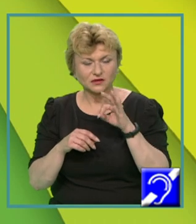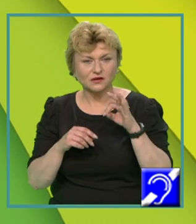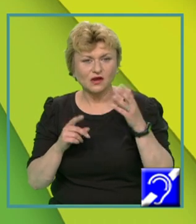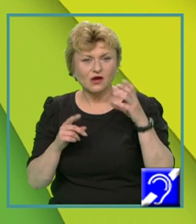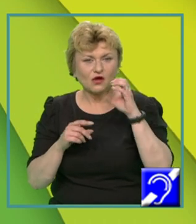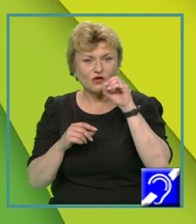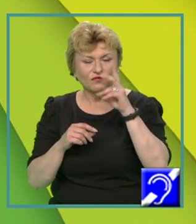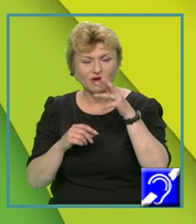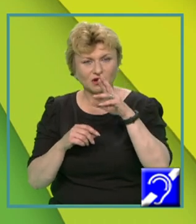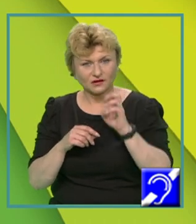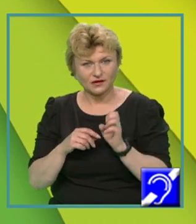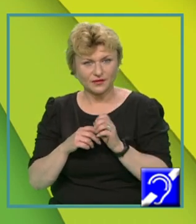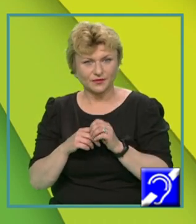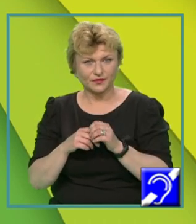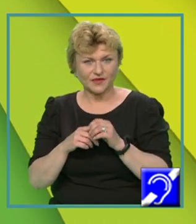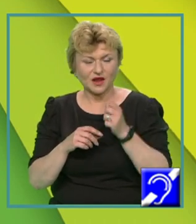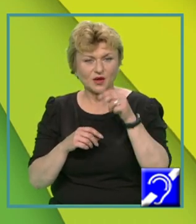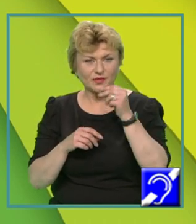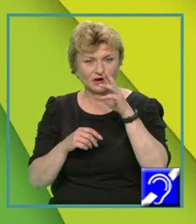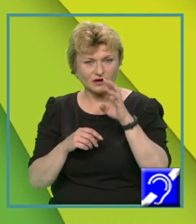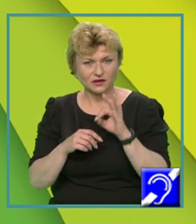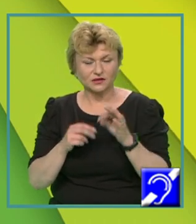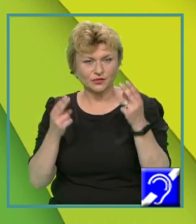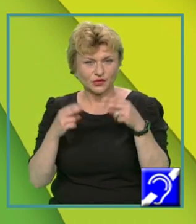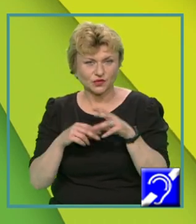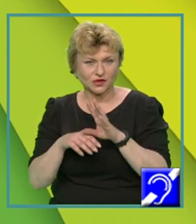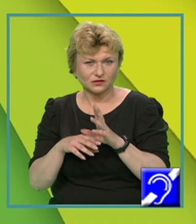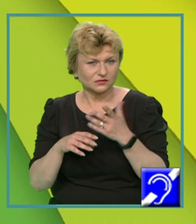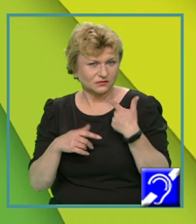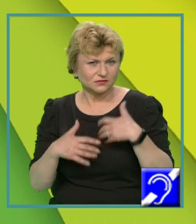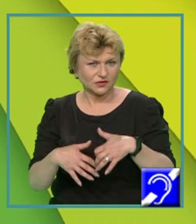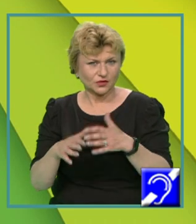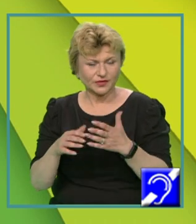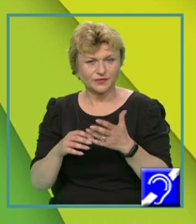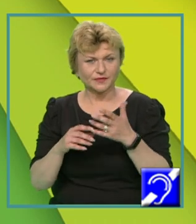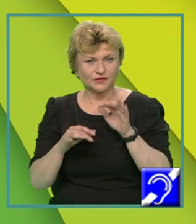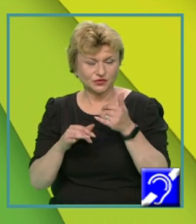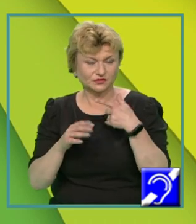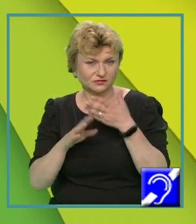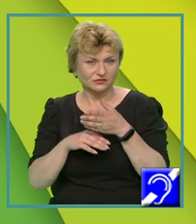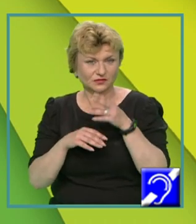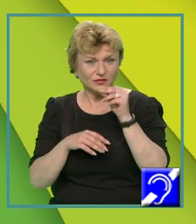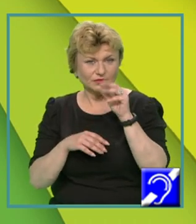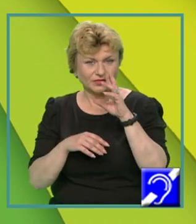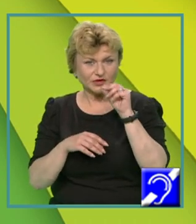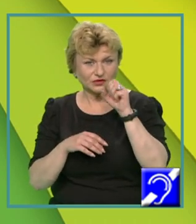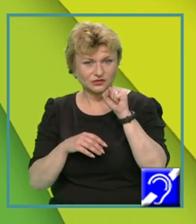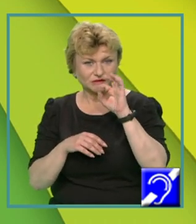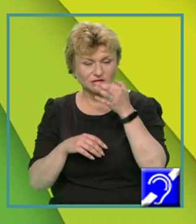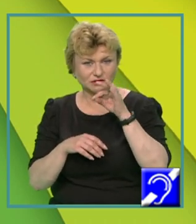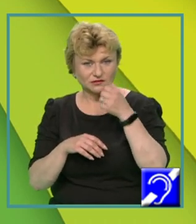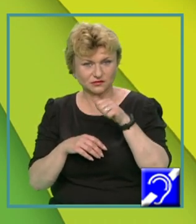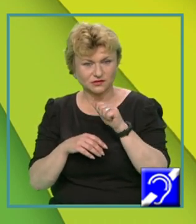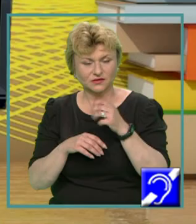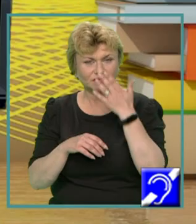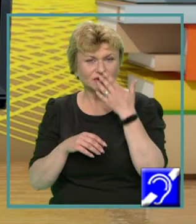ovarelor, observați și a trompelor uterine. Este o boală inflamatorie pelvină. Iată adenomul de prostată. Observați aici o prostată hipertrofiată față de